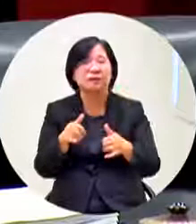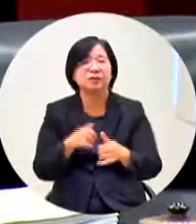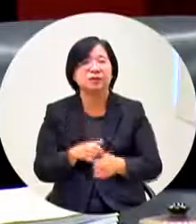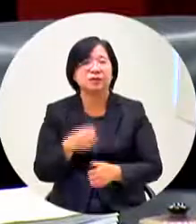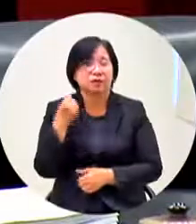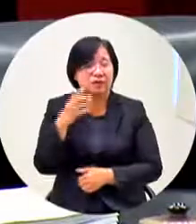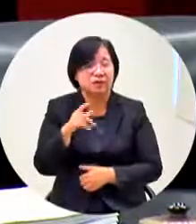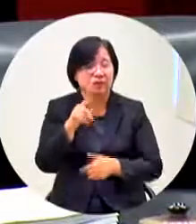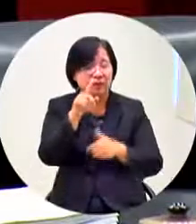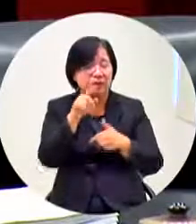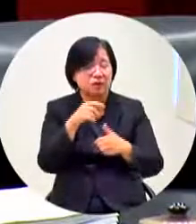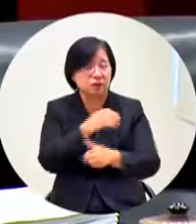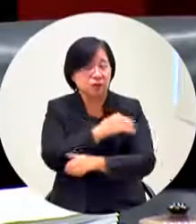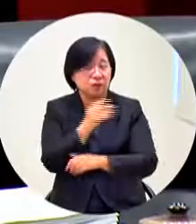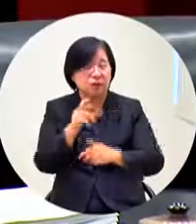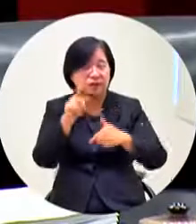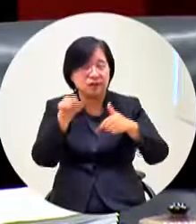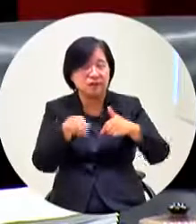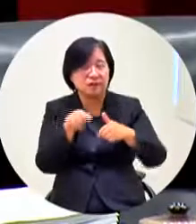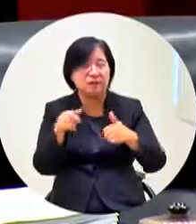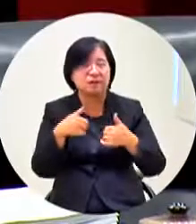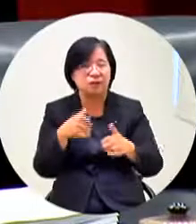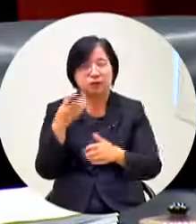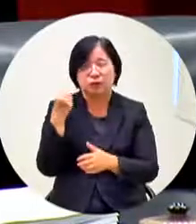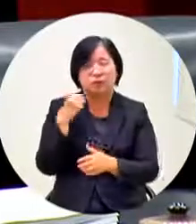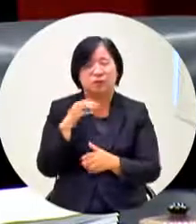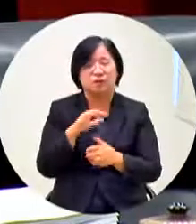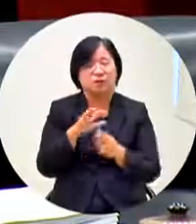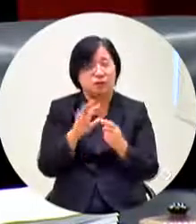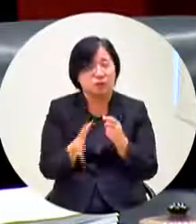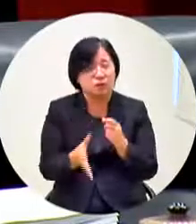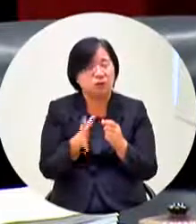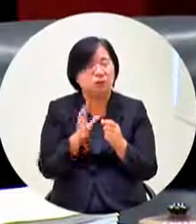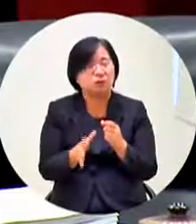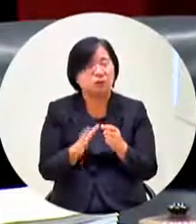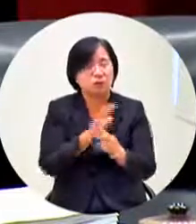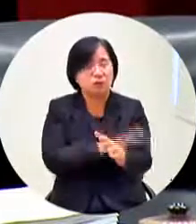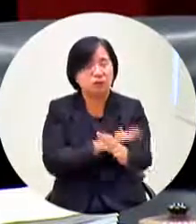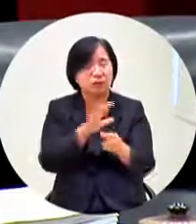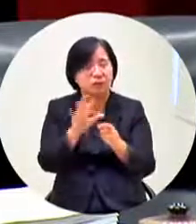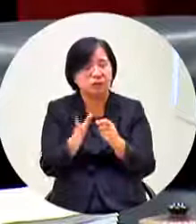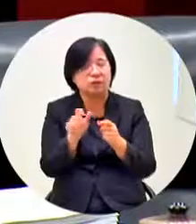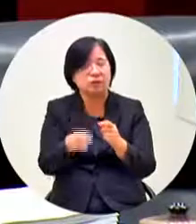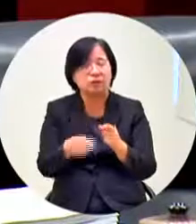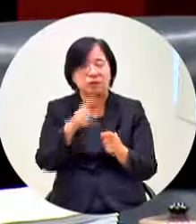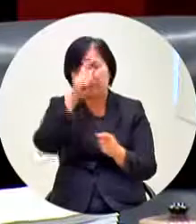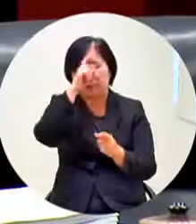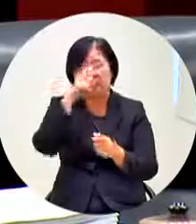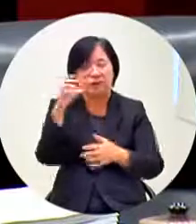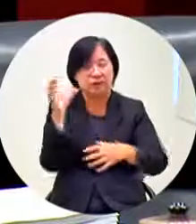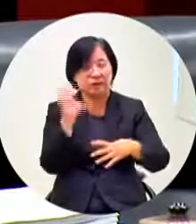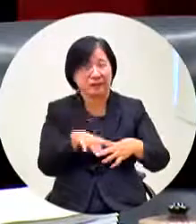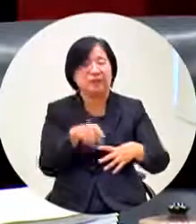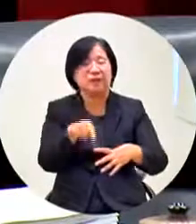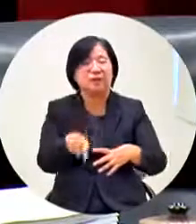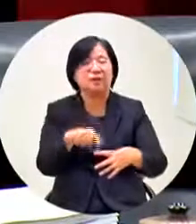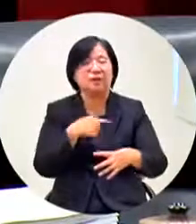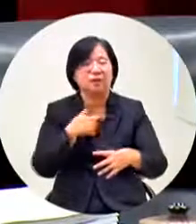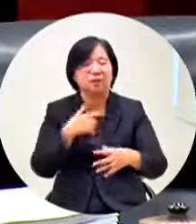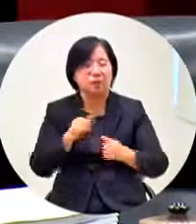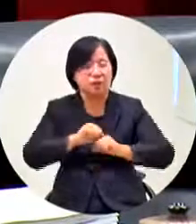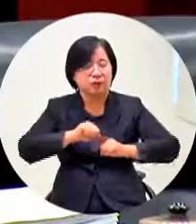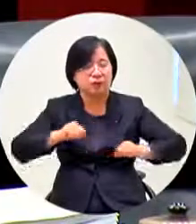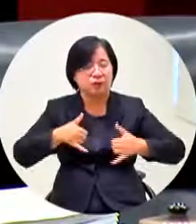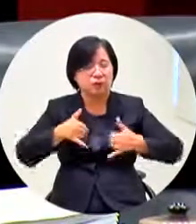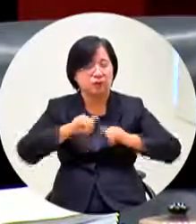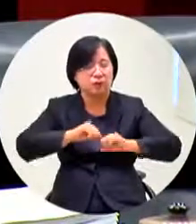来就左营国中前面如果要重新来做规划的时候，我希望这条路也列入，要把它扩宽跟重铺了，还有德